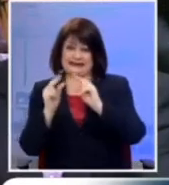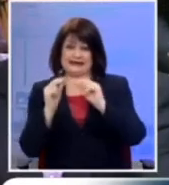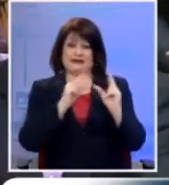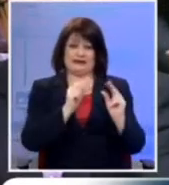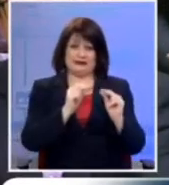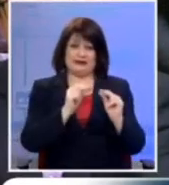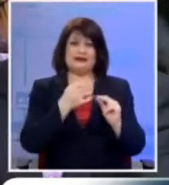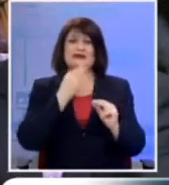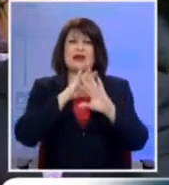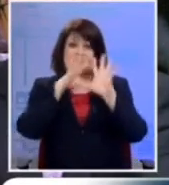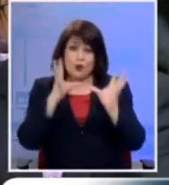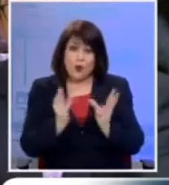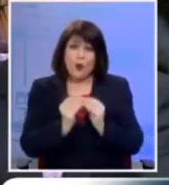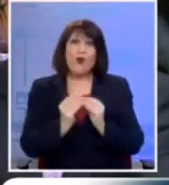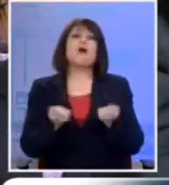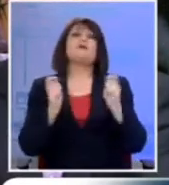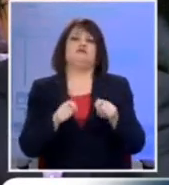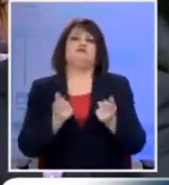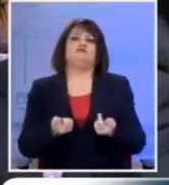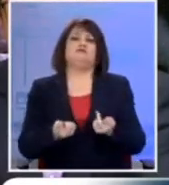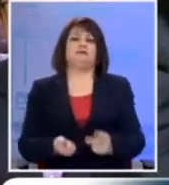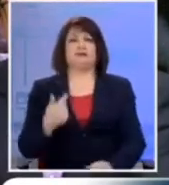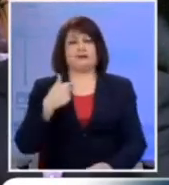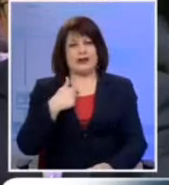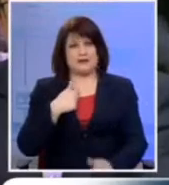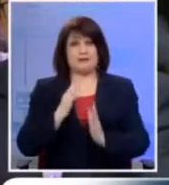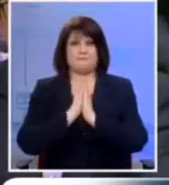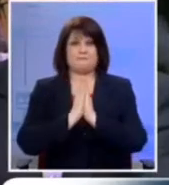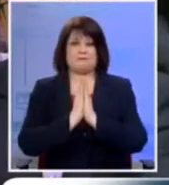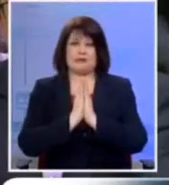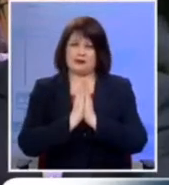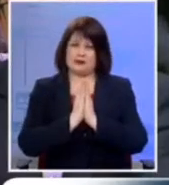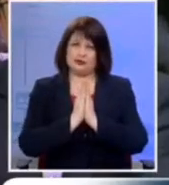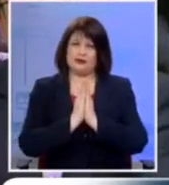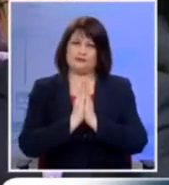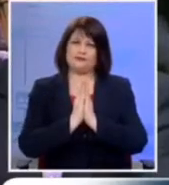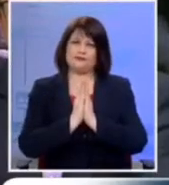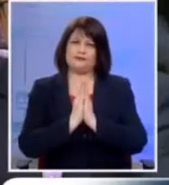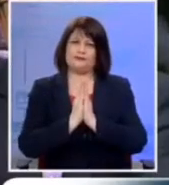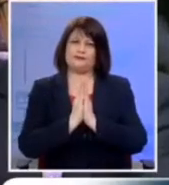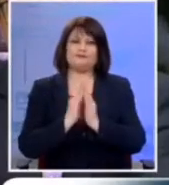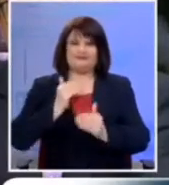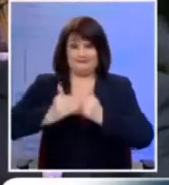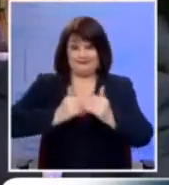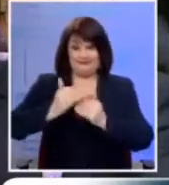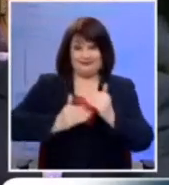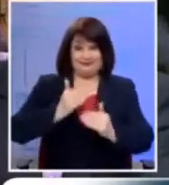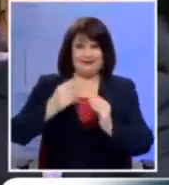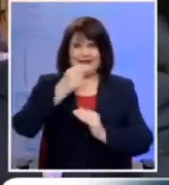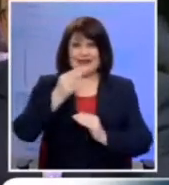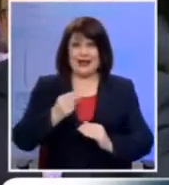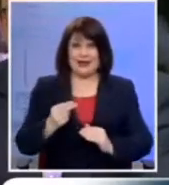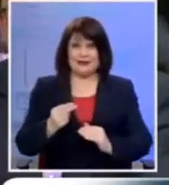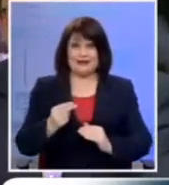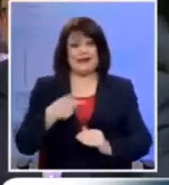γίνει ολοκληρωμένα η συζήτηση. Εμείς λοιπόν παρακαλούμε να άρει τα διαδικαστικά θέματα τα οποία θέτει, όσο